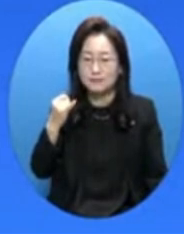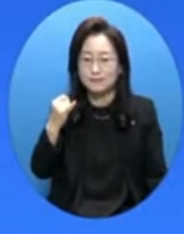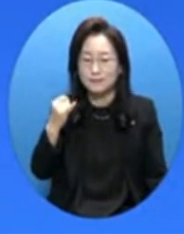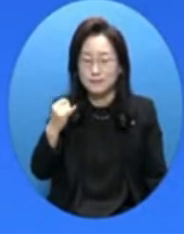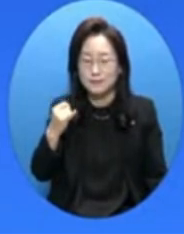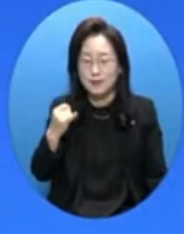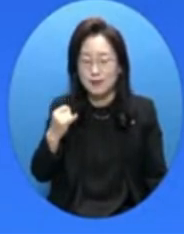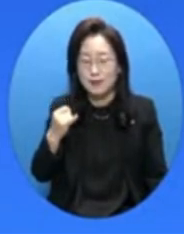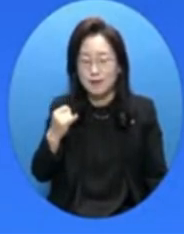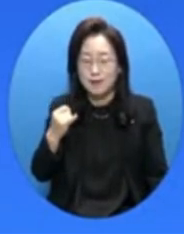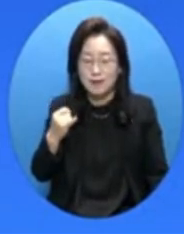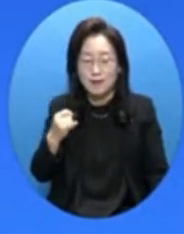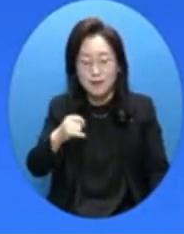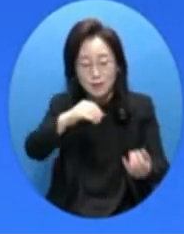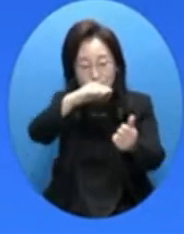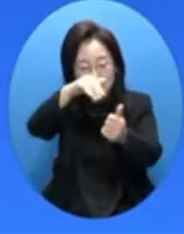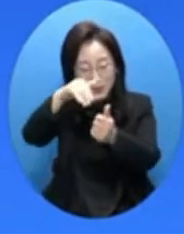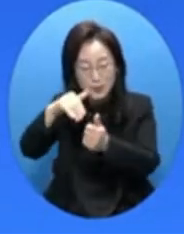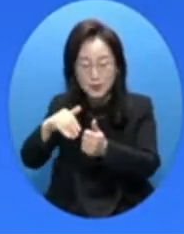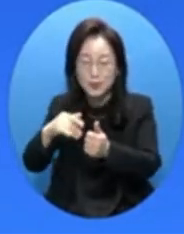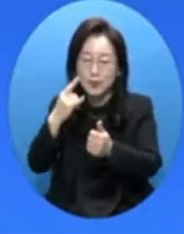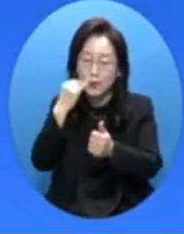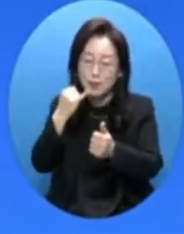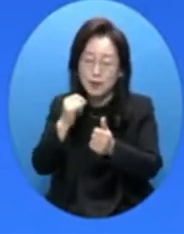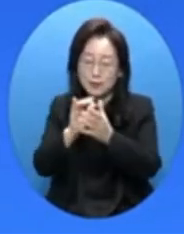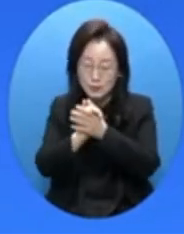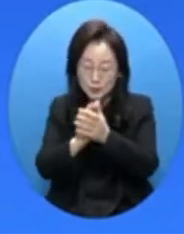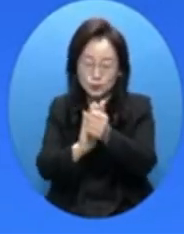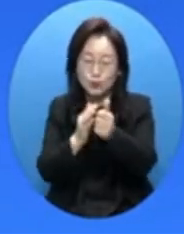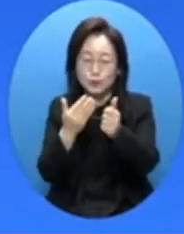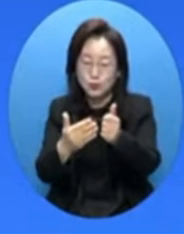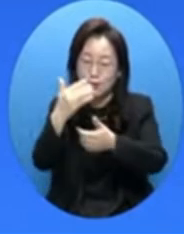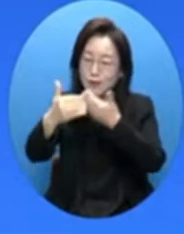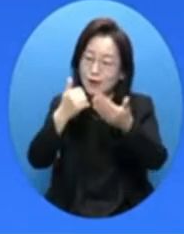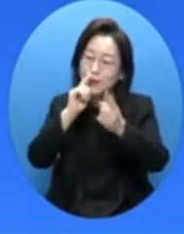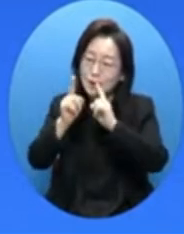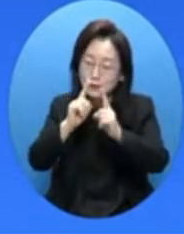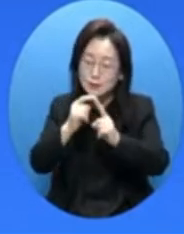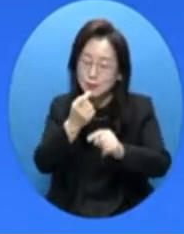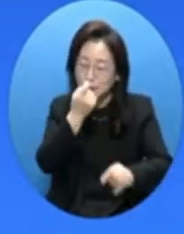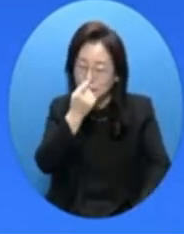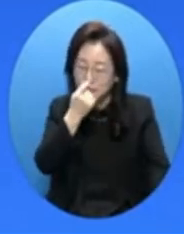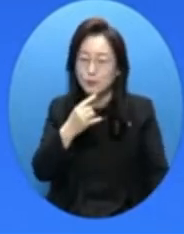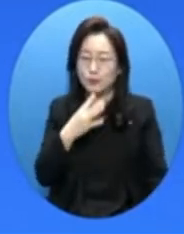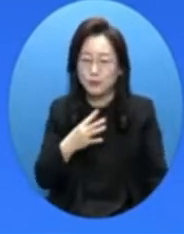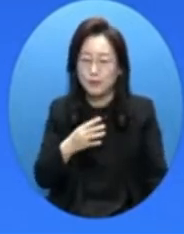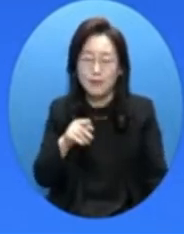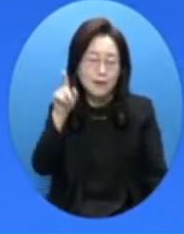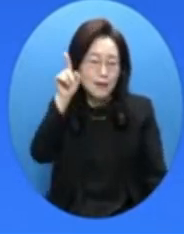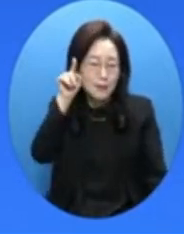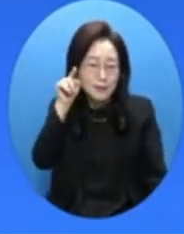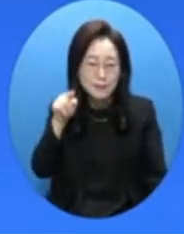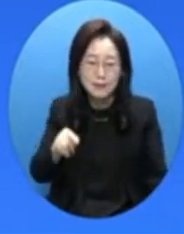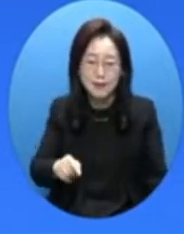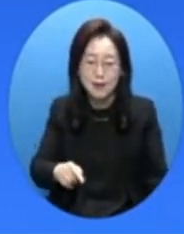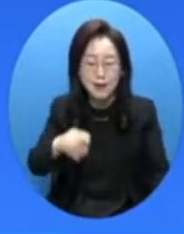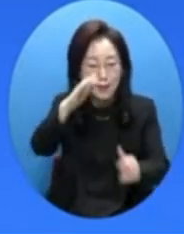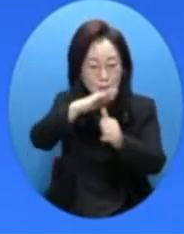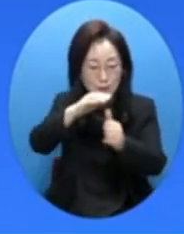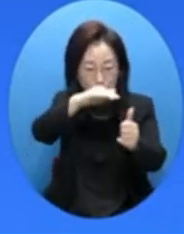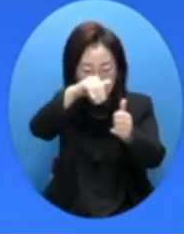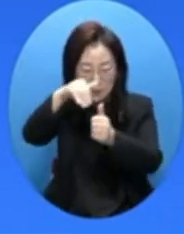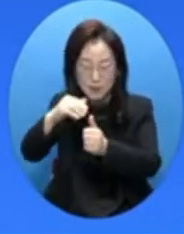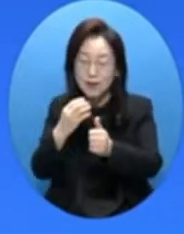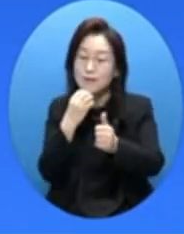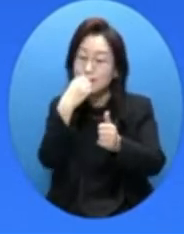무릎에서 어머니의 기도를 들으며 하나님 말씀을 배우는 것이었습니다 매일같이 어린 사무엘을